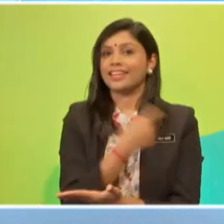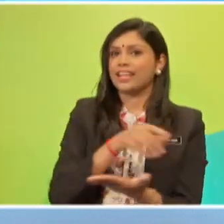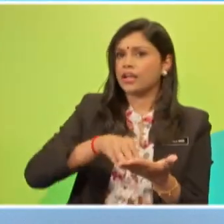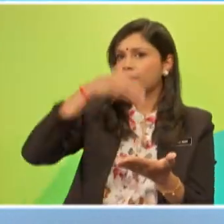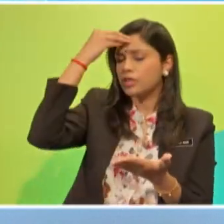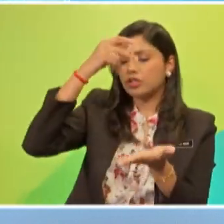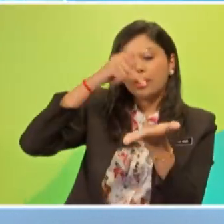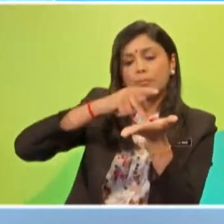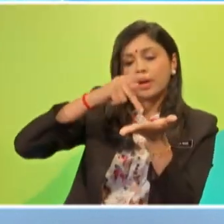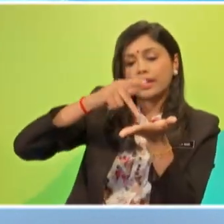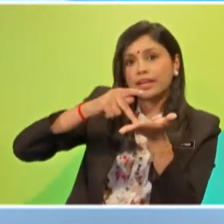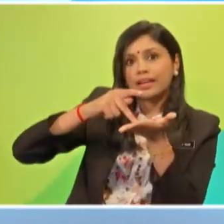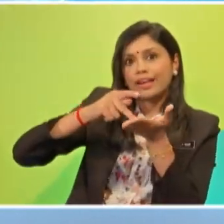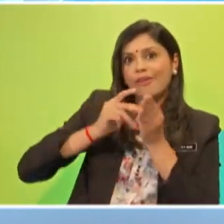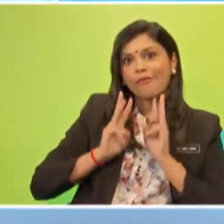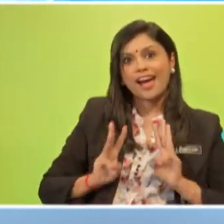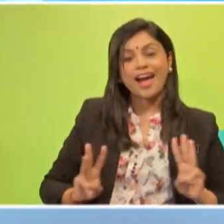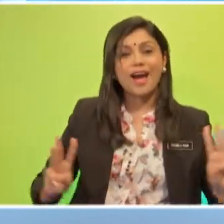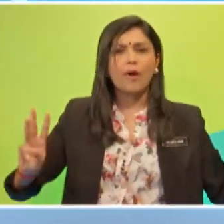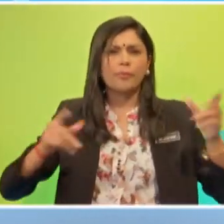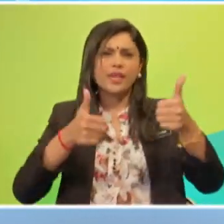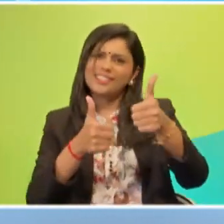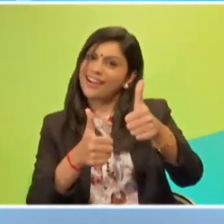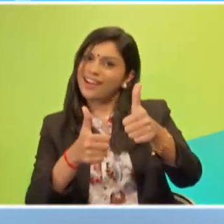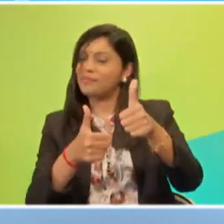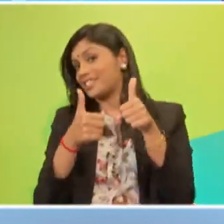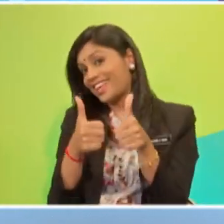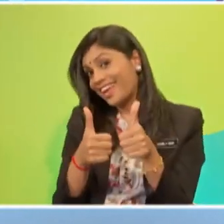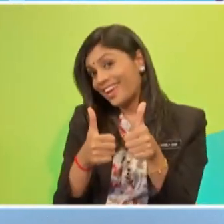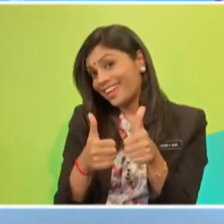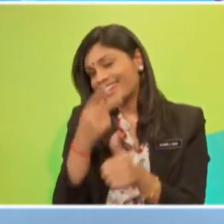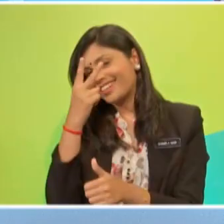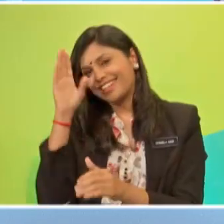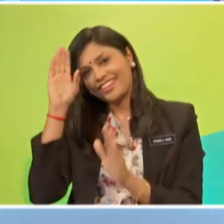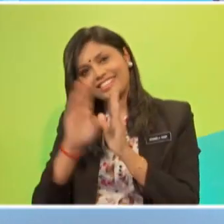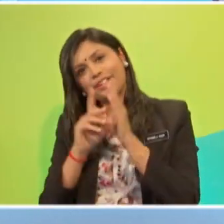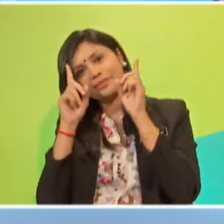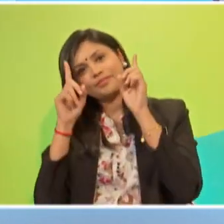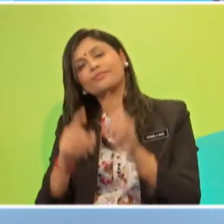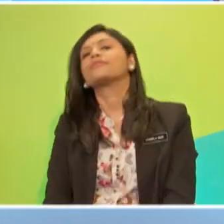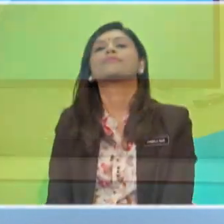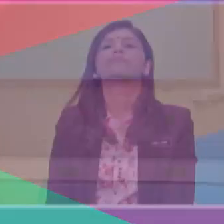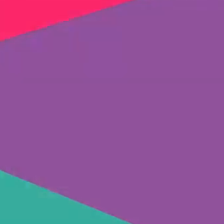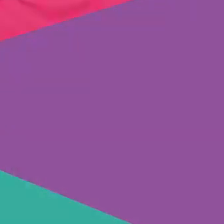Wow, macam seronok kan? Memang seronok pun. Tapi sebelum tu, jom kita tengok profil guru.